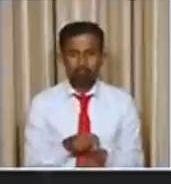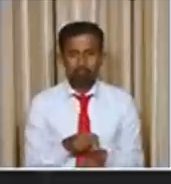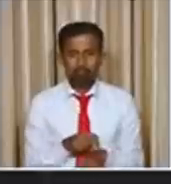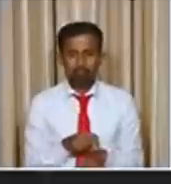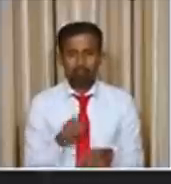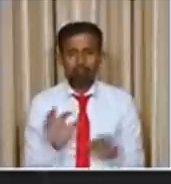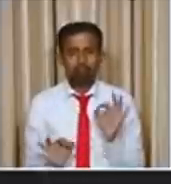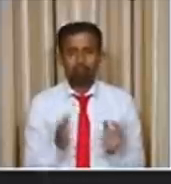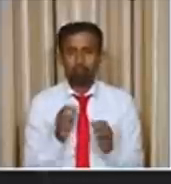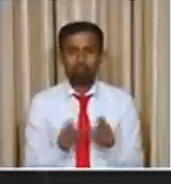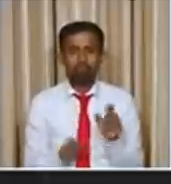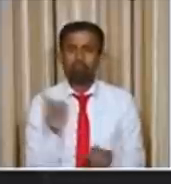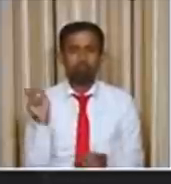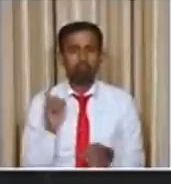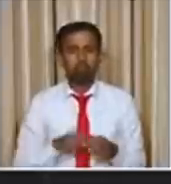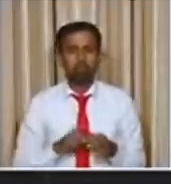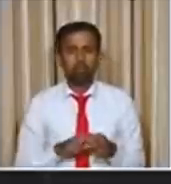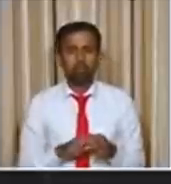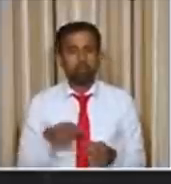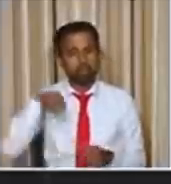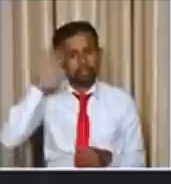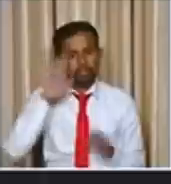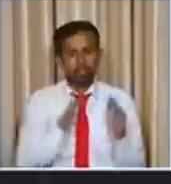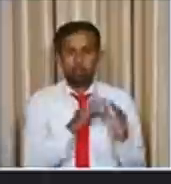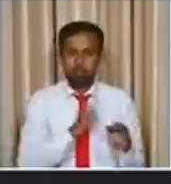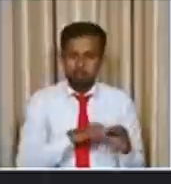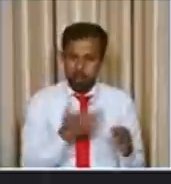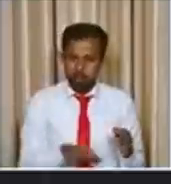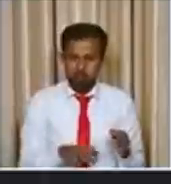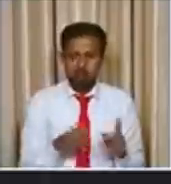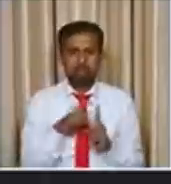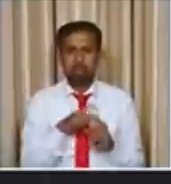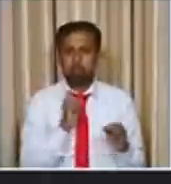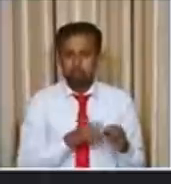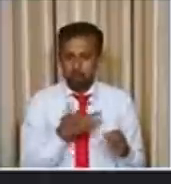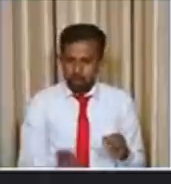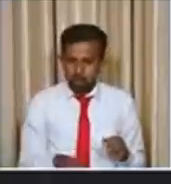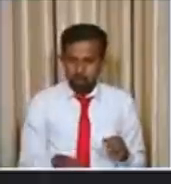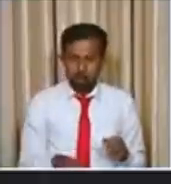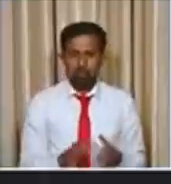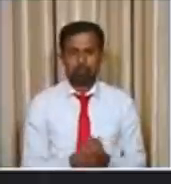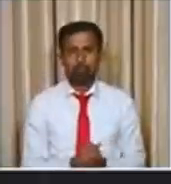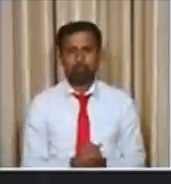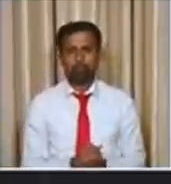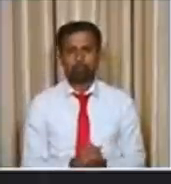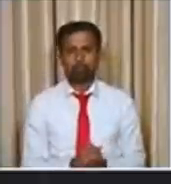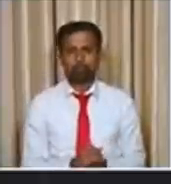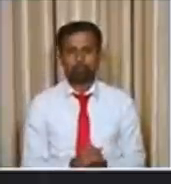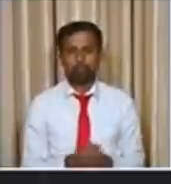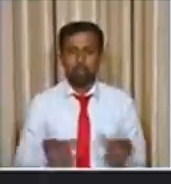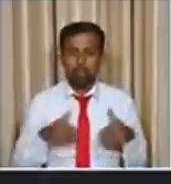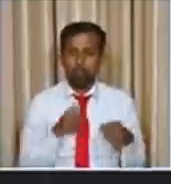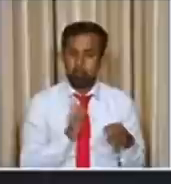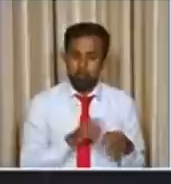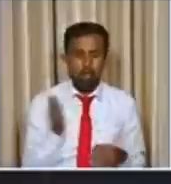இருக்கு? முந்தி வந்து வீடு பிரச்சனை, அதுக்கப்புறம் கல்வி பிரச்சனை, அதுக்கப்புறம் சுகாதார பிரச்சனை, அதுக்கப்புறம் வாழ்வாரதும் பிரச்சனை, சம்பளம்